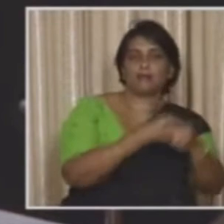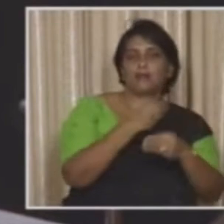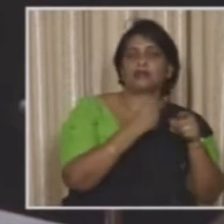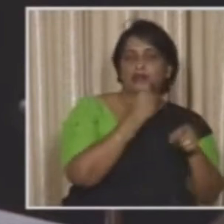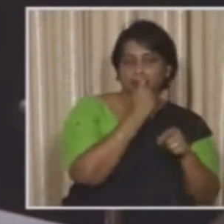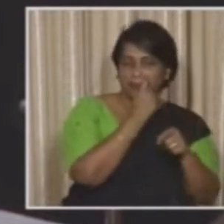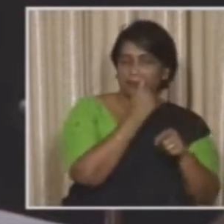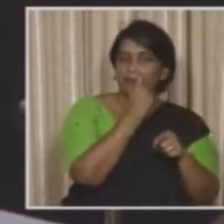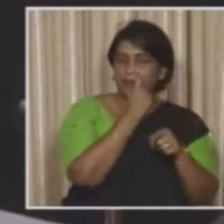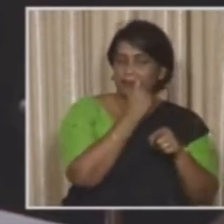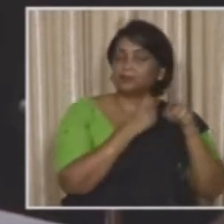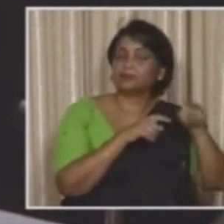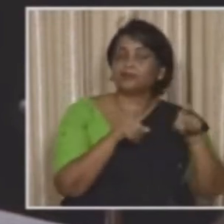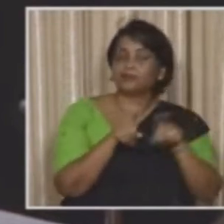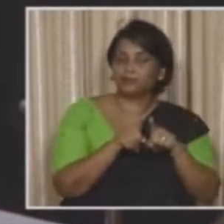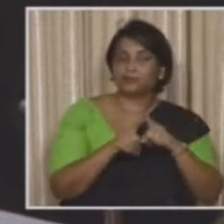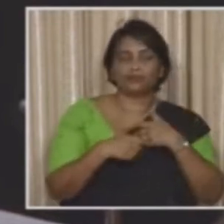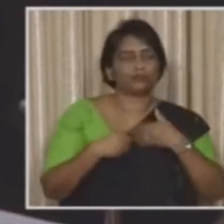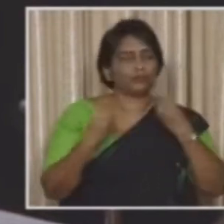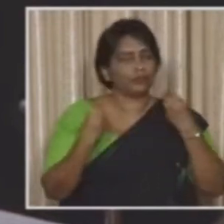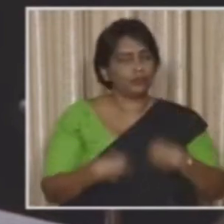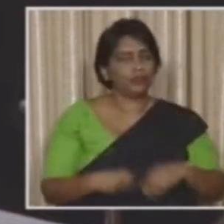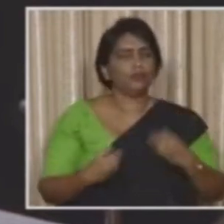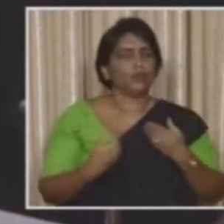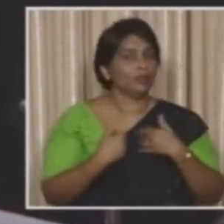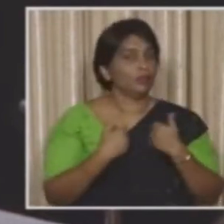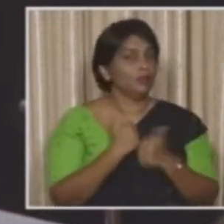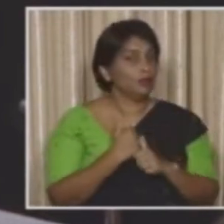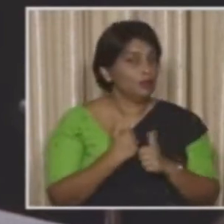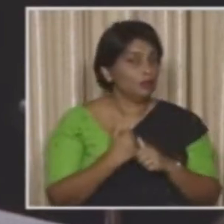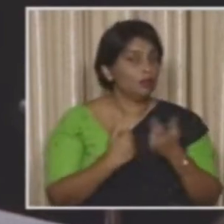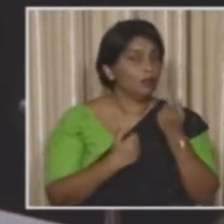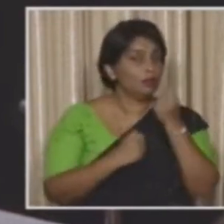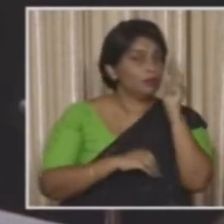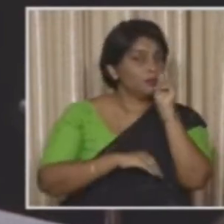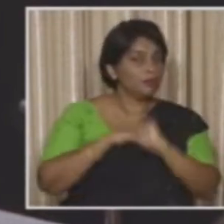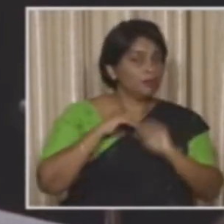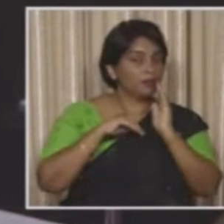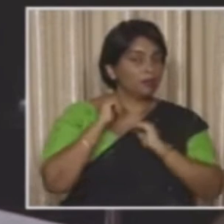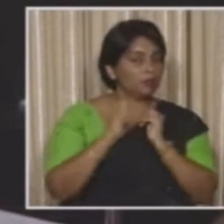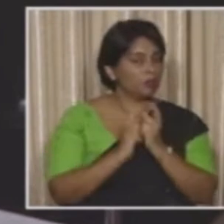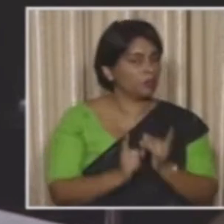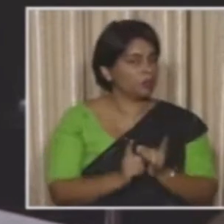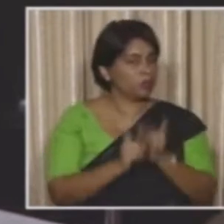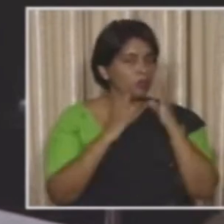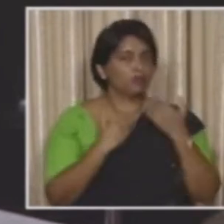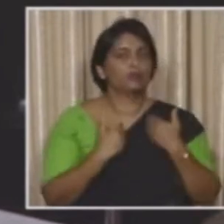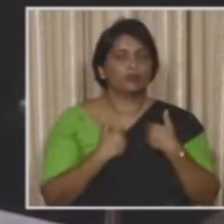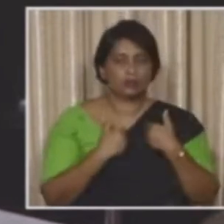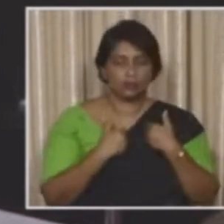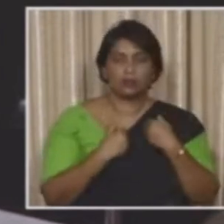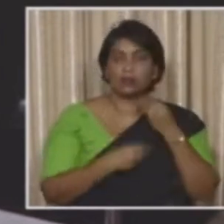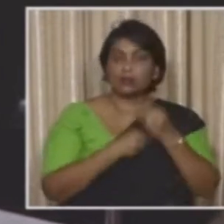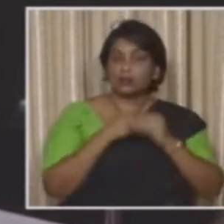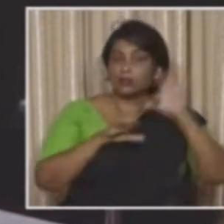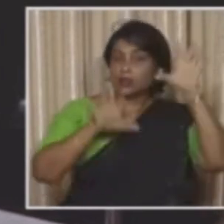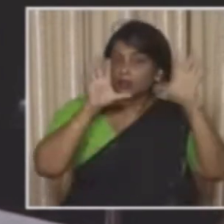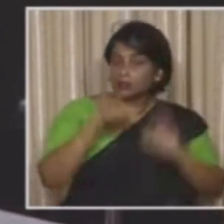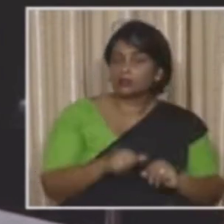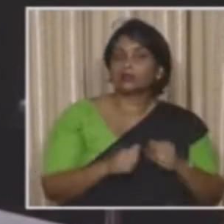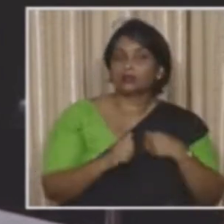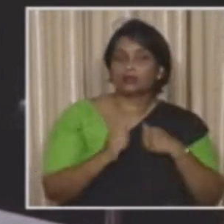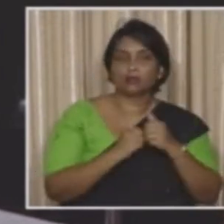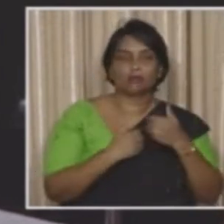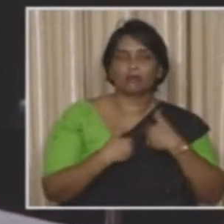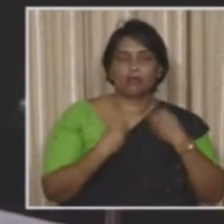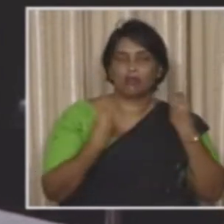මේ ආයෝජන එන්නේ. ඒ නිසා අපි අසමත් වී තිබෙන අපි සකස් කරන ලද ආර්ථික වැඩපිළිවෙලට අනුරූප වන පරිදි ආයෝජනයන් කැඳවා ගැනීම සඳහා